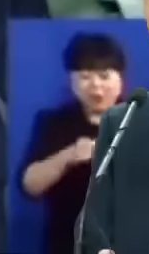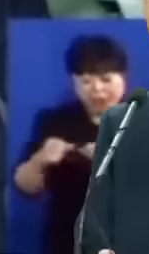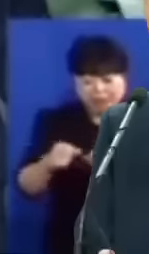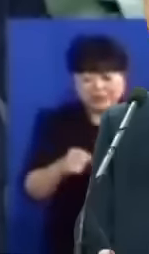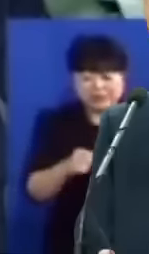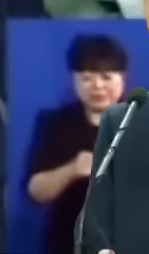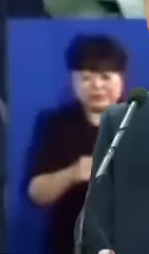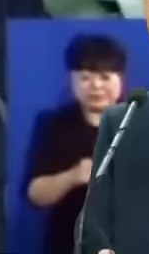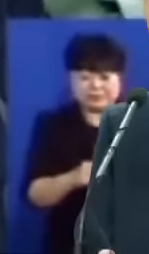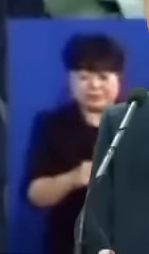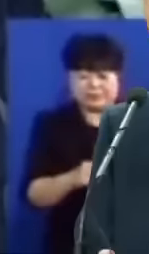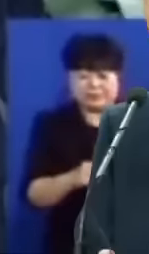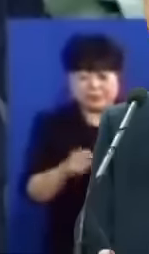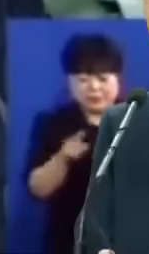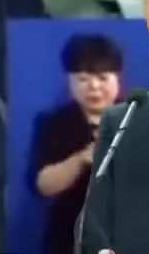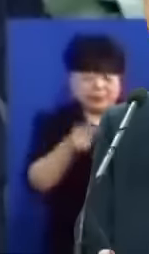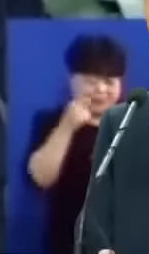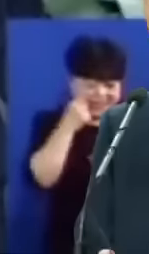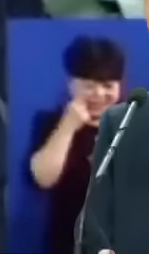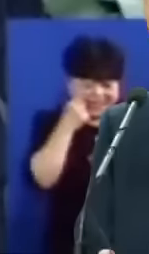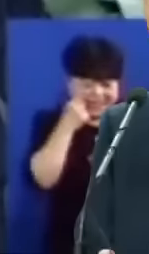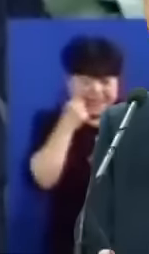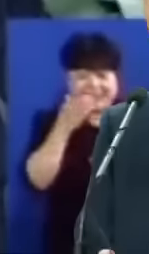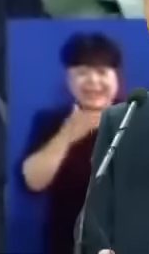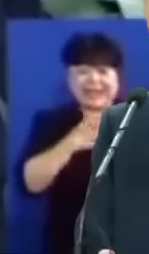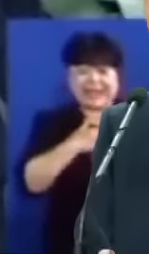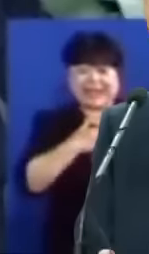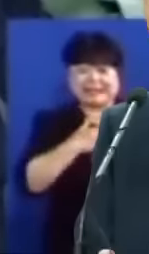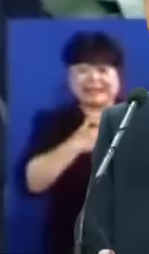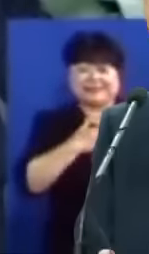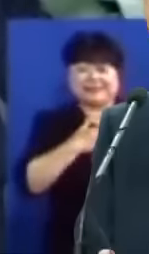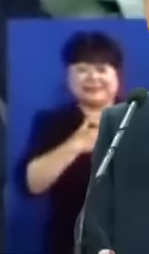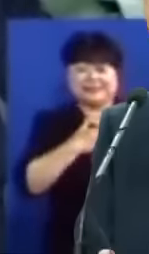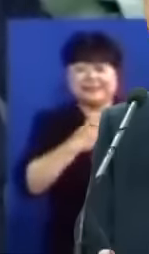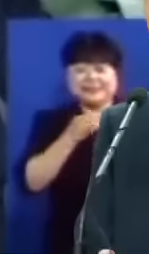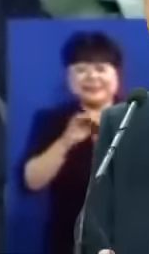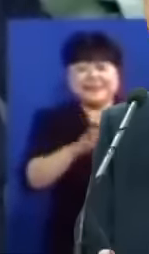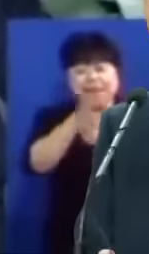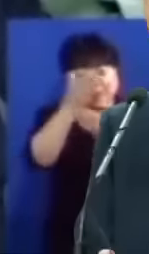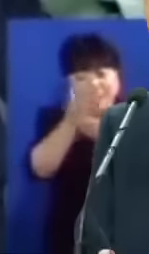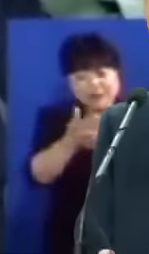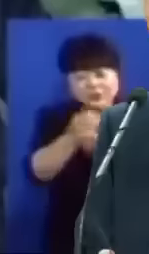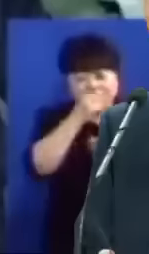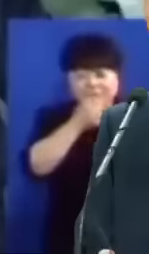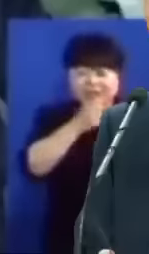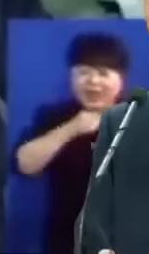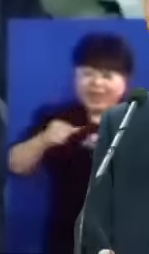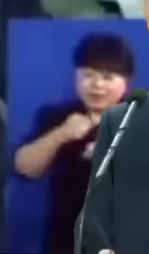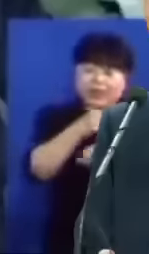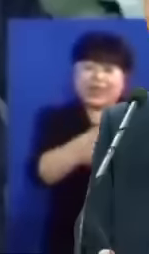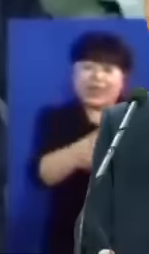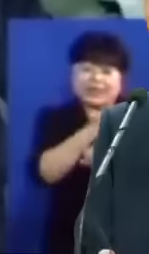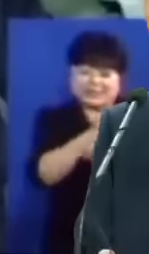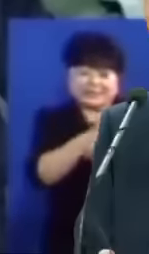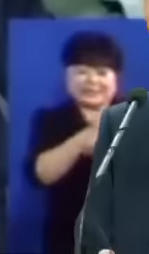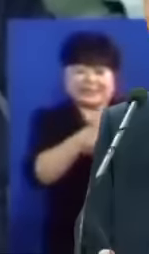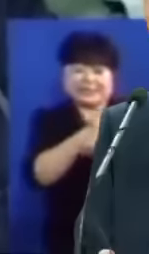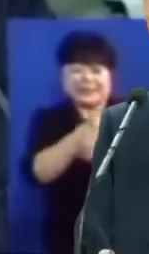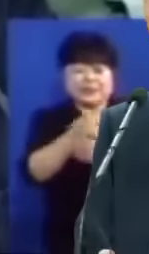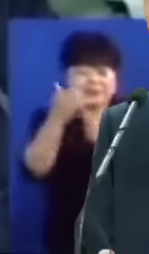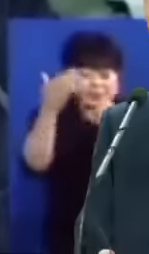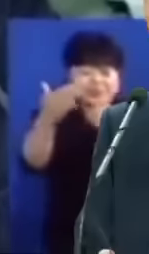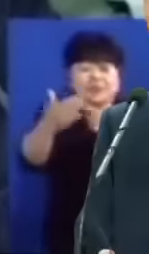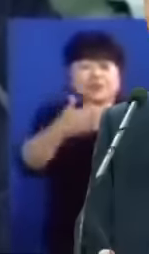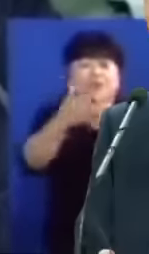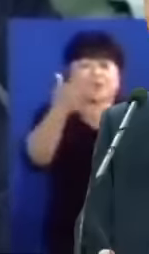행위로 하는 것 때문에 믿을 수가 없어요. 내가 사랑을 받을 만한 좋은 행동을 해야